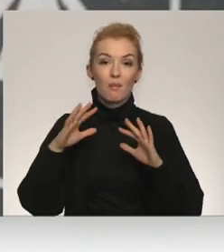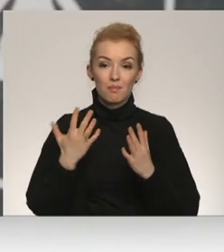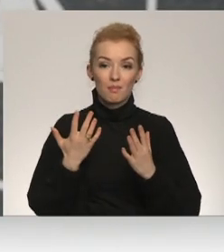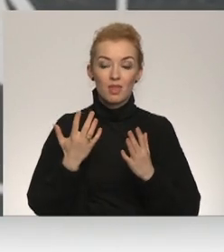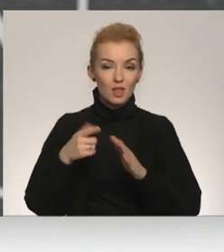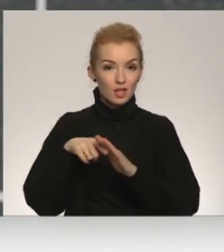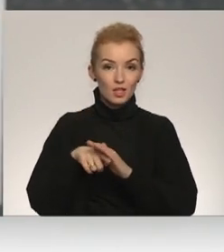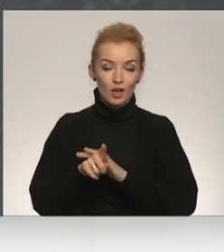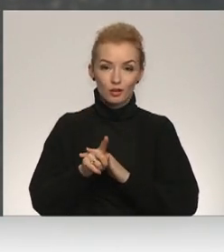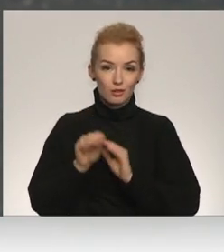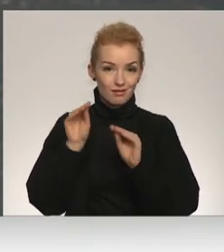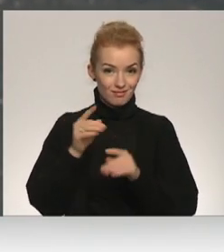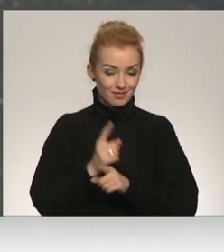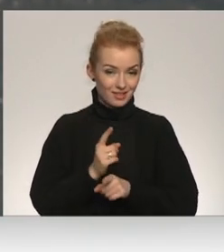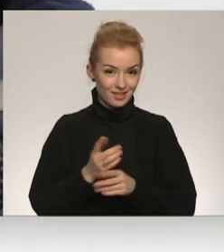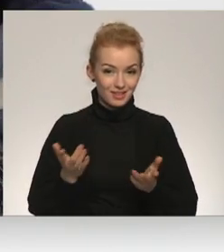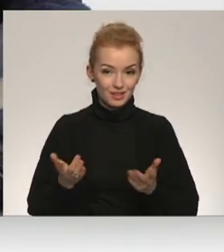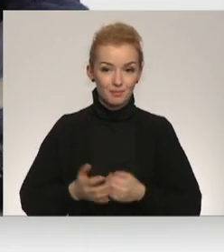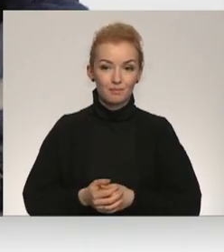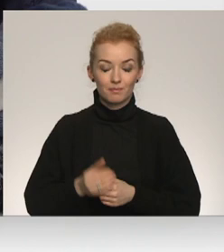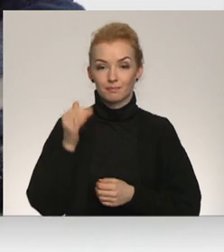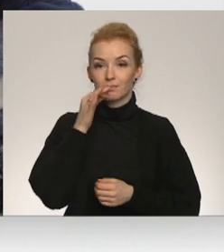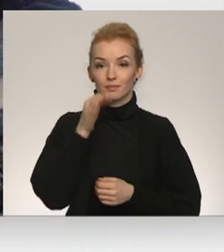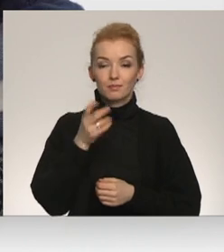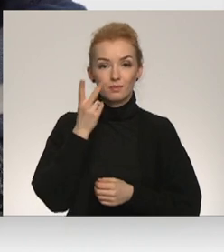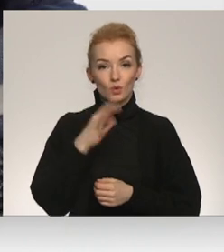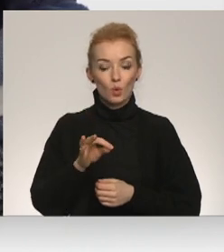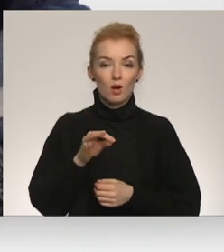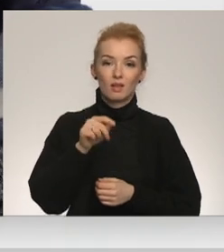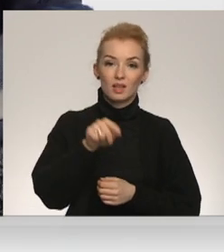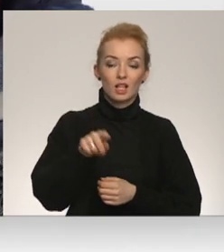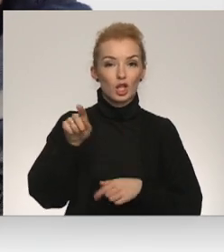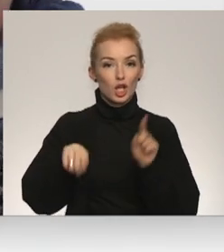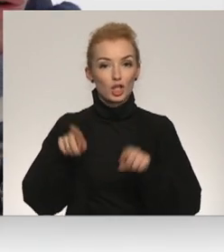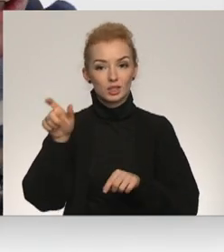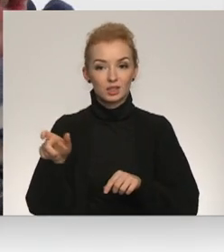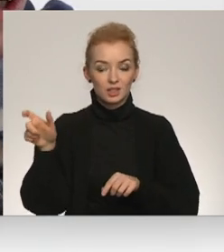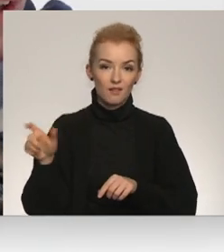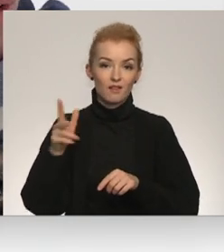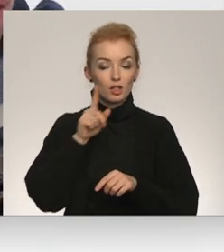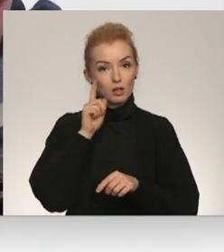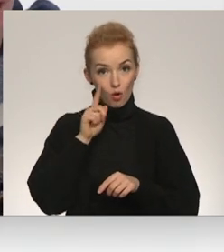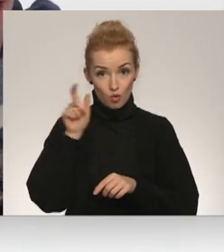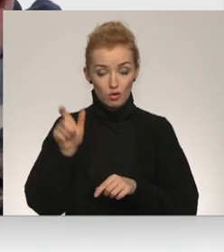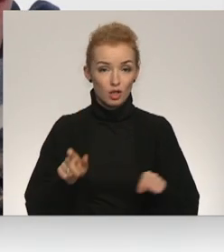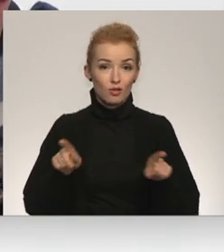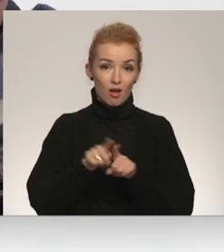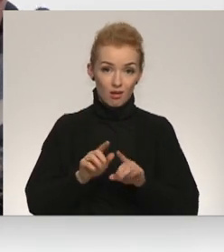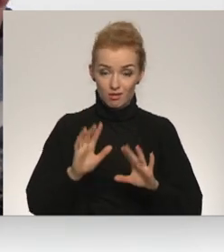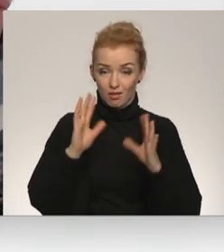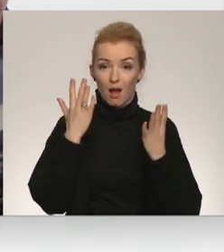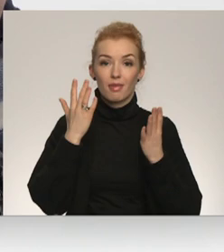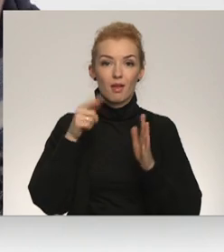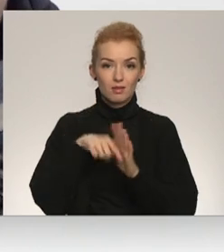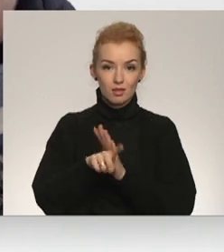nevar izsekot, kas notiek telpās. Ko tie cilvēki, vai viens, vai divi, vai tur ietikšiem jaunieši, arī gadās, kad